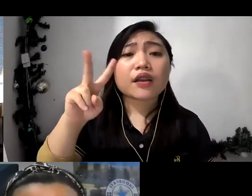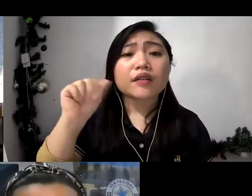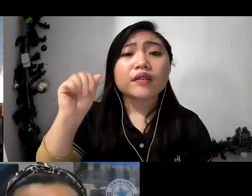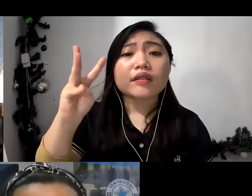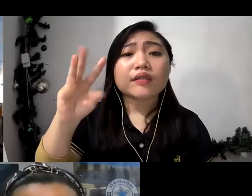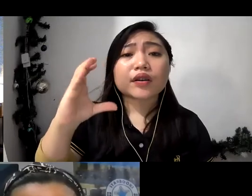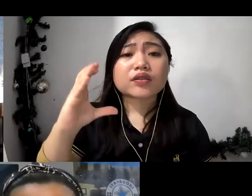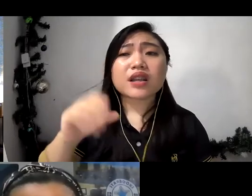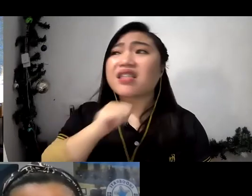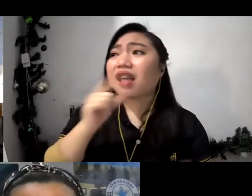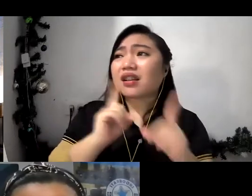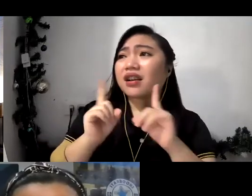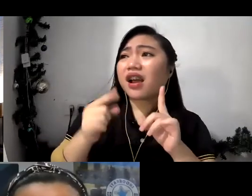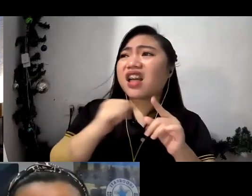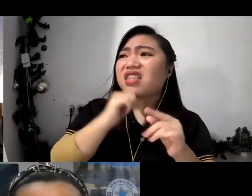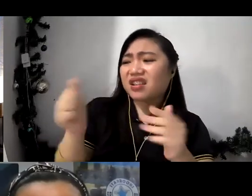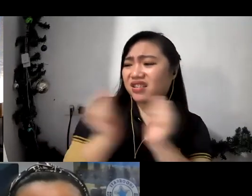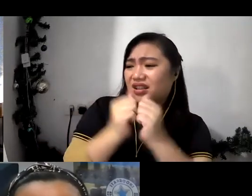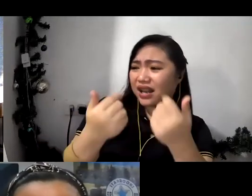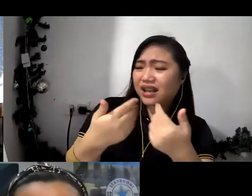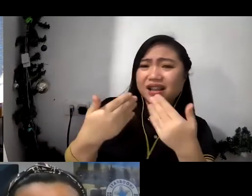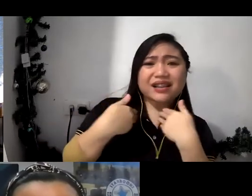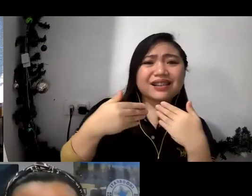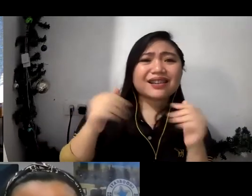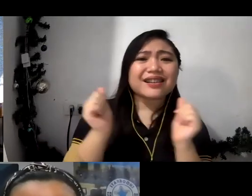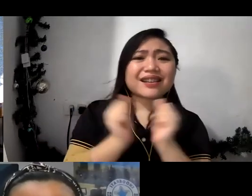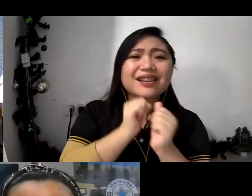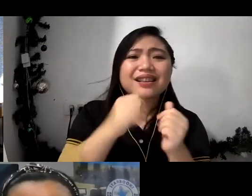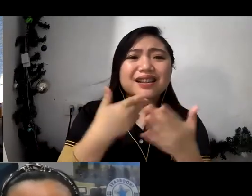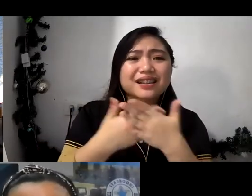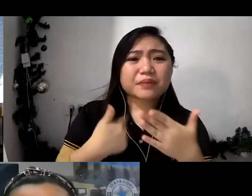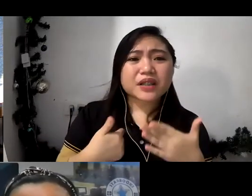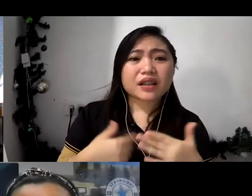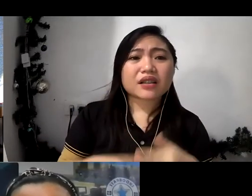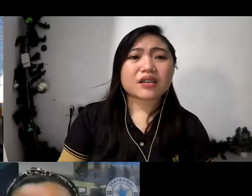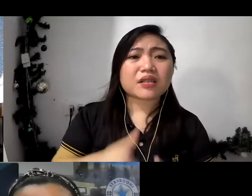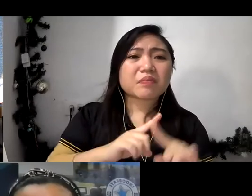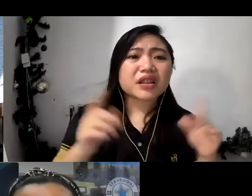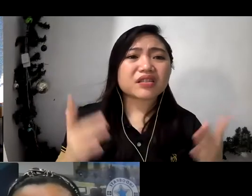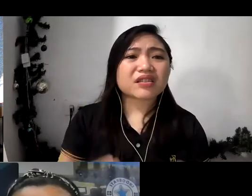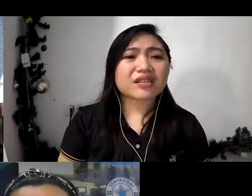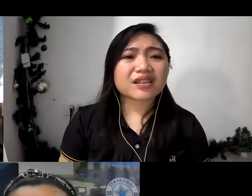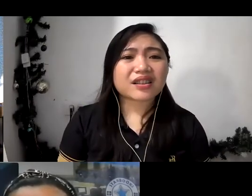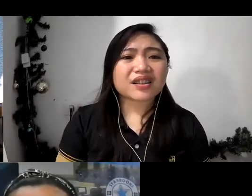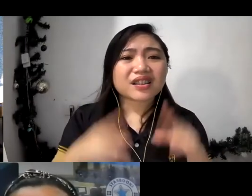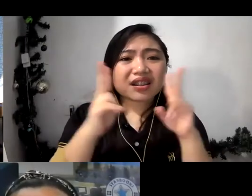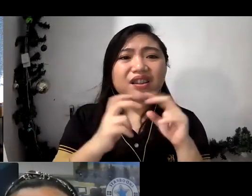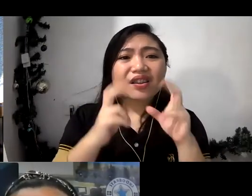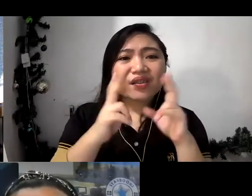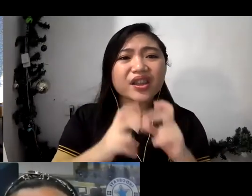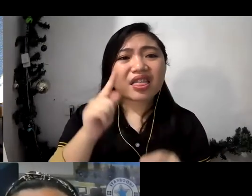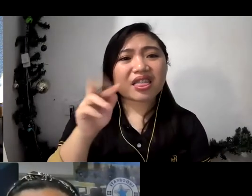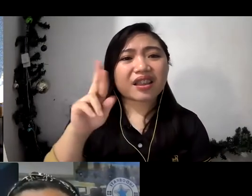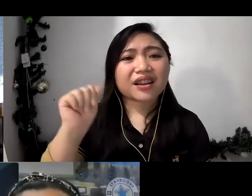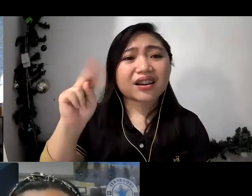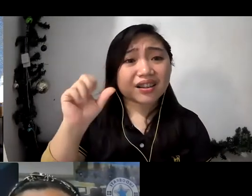lumapit sa akin kasi sa anti-bawsi, bibigyan ka ng barangay protection order. Unfortunately po, kahit po siya ay transwoman at ang tingin